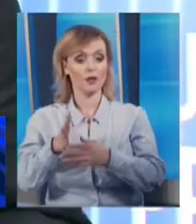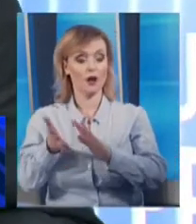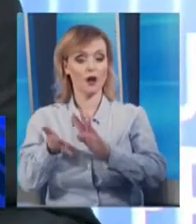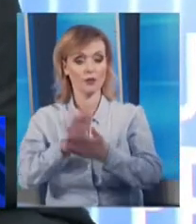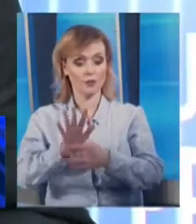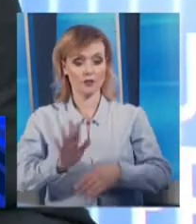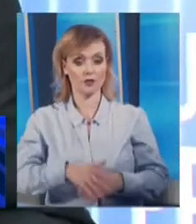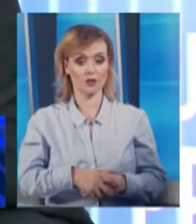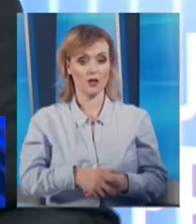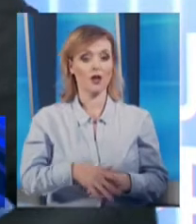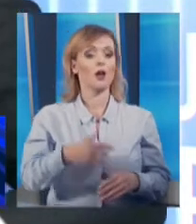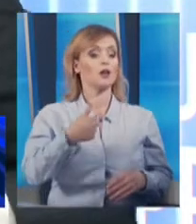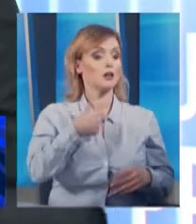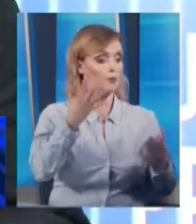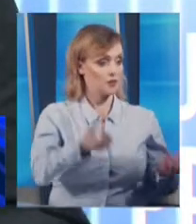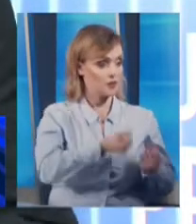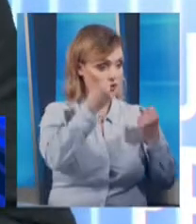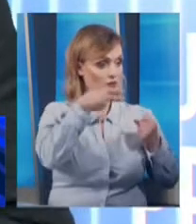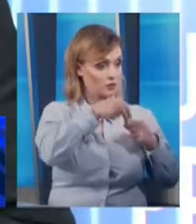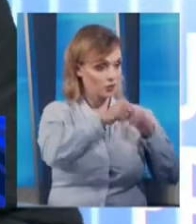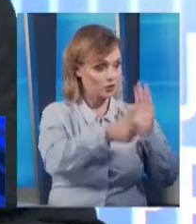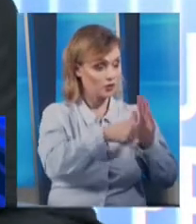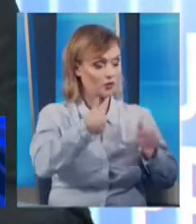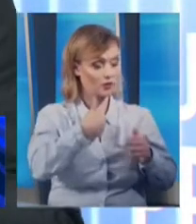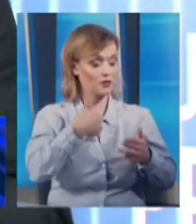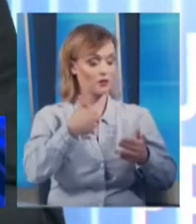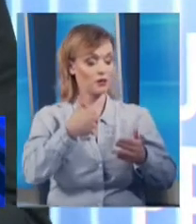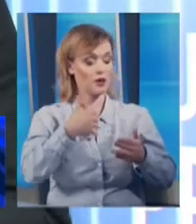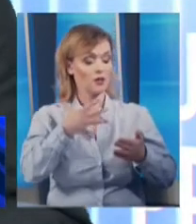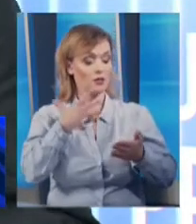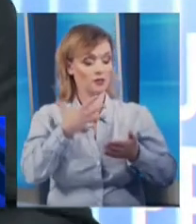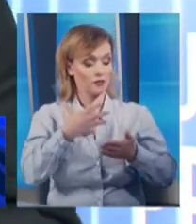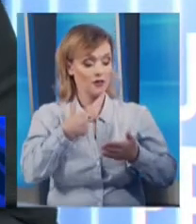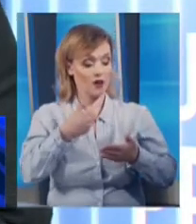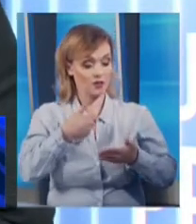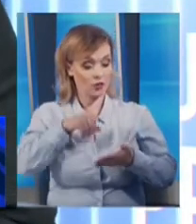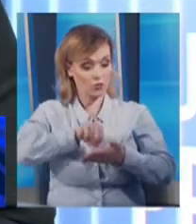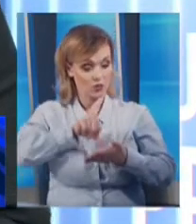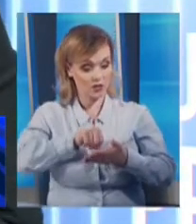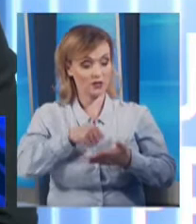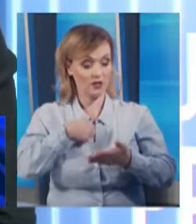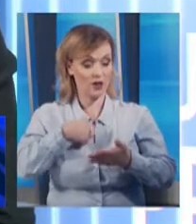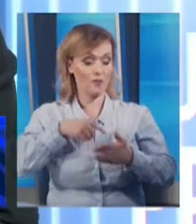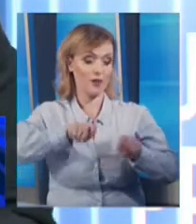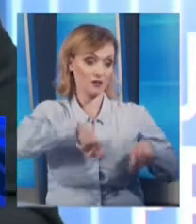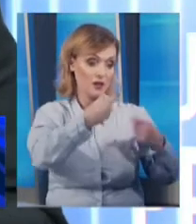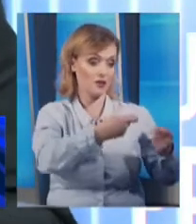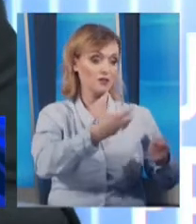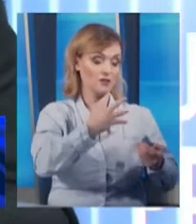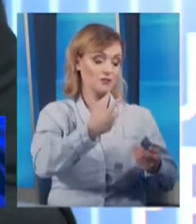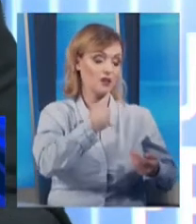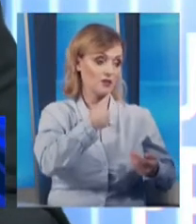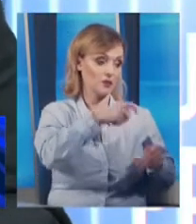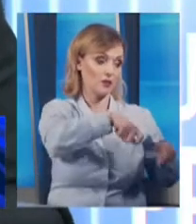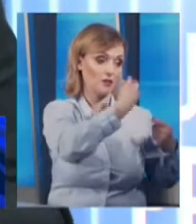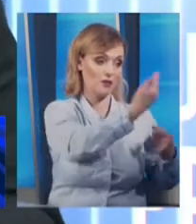la premier în 2019, am primit angajamentul colegilor noștri și este regretabil că astăzi discutăm în asemenea termeni. Am fi putut